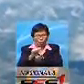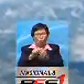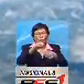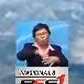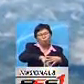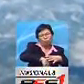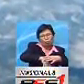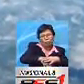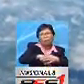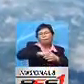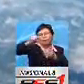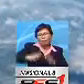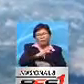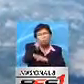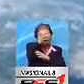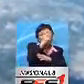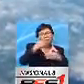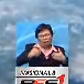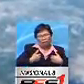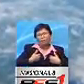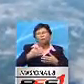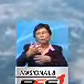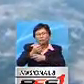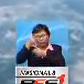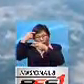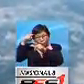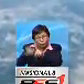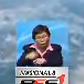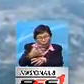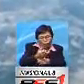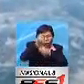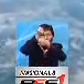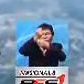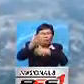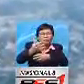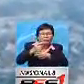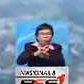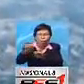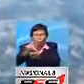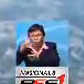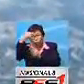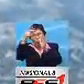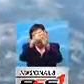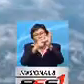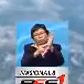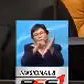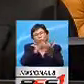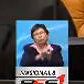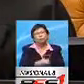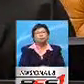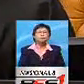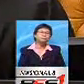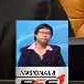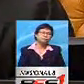antara pembangkang dan pihak kerajaan sebelum mencapai kelulusan bagi rang undang-undang tersebut.